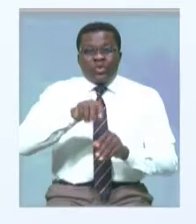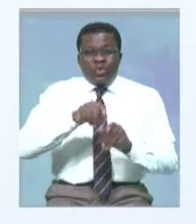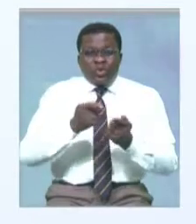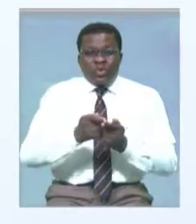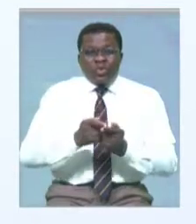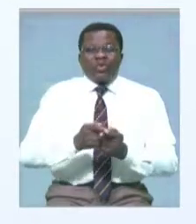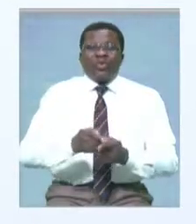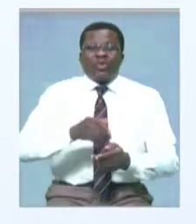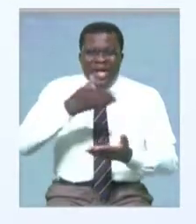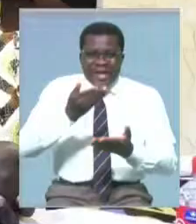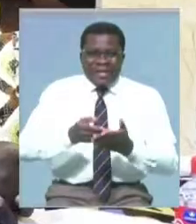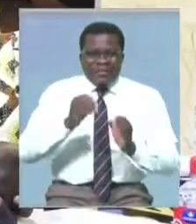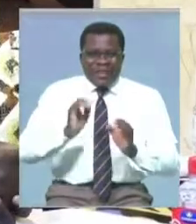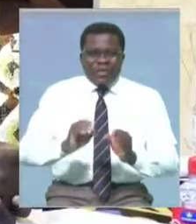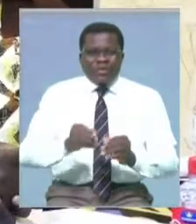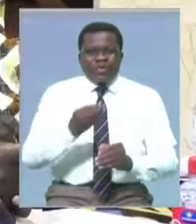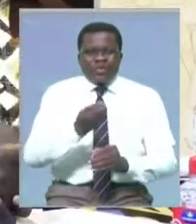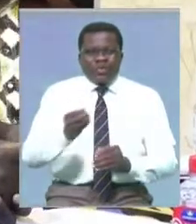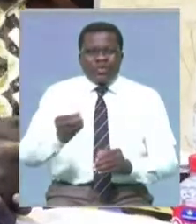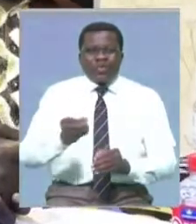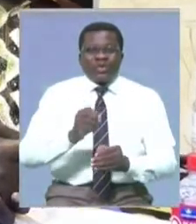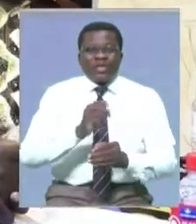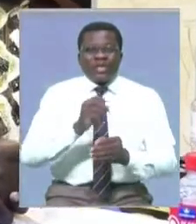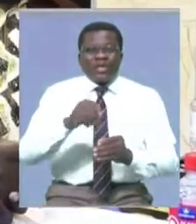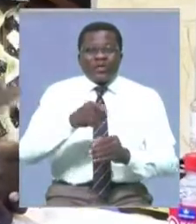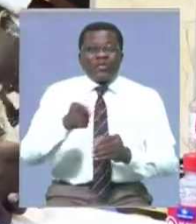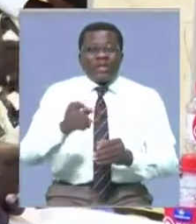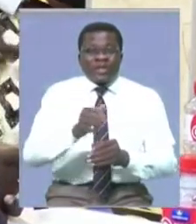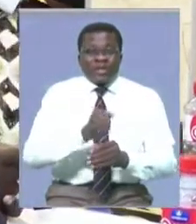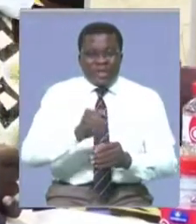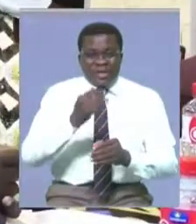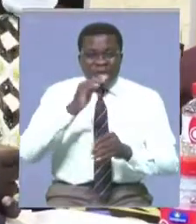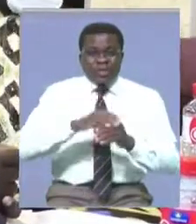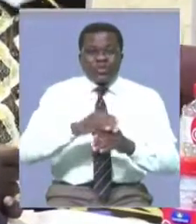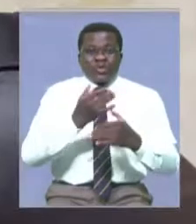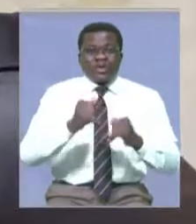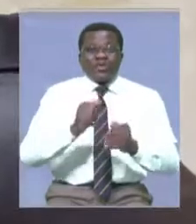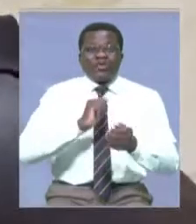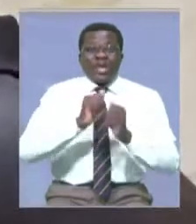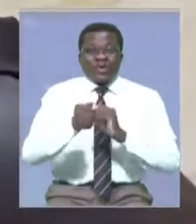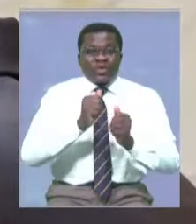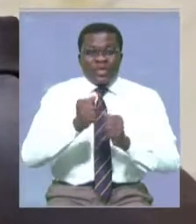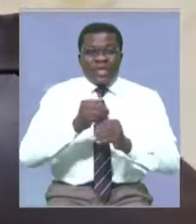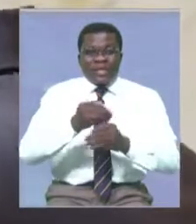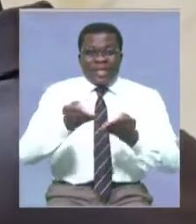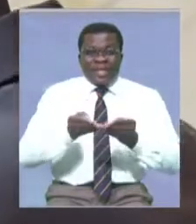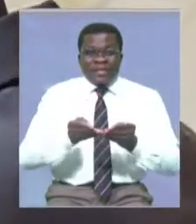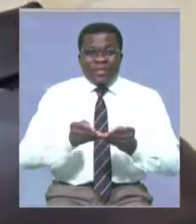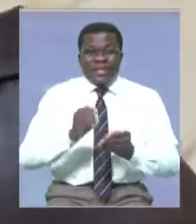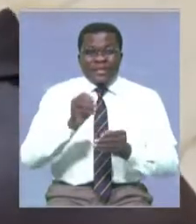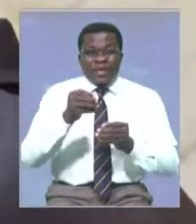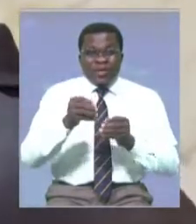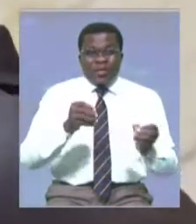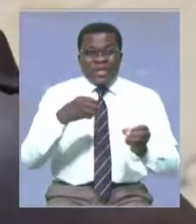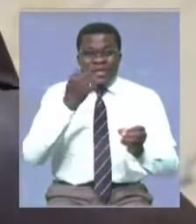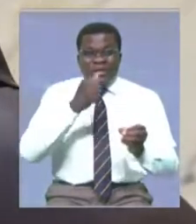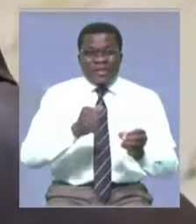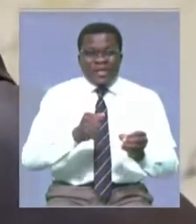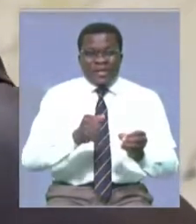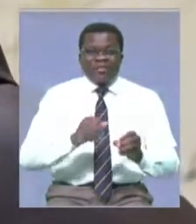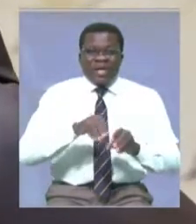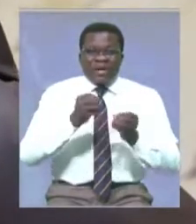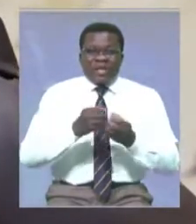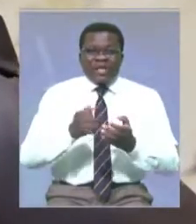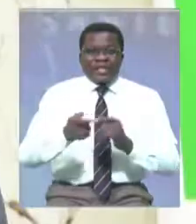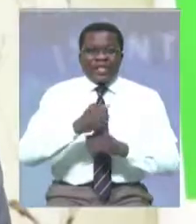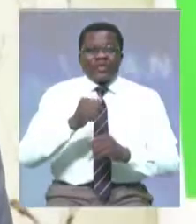pose ses valises à Cotonou pour outiller les parties prenantes sur les enjeux liés à la concurrence dans l'espace ouest africain. En organisant cette